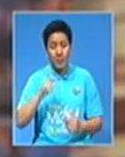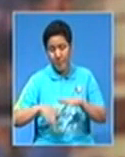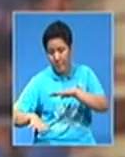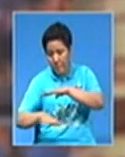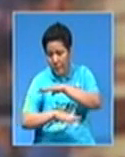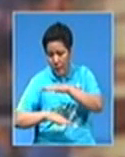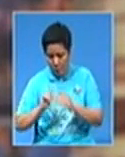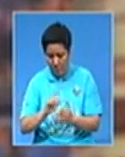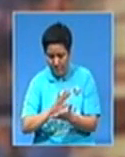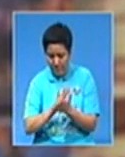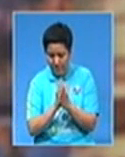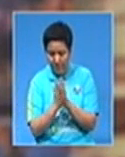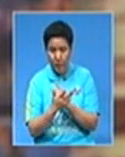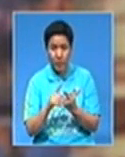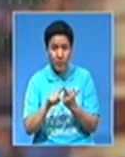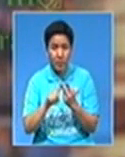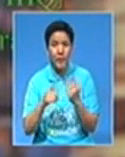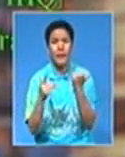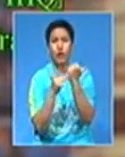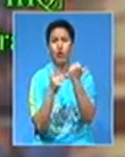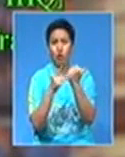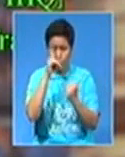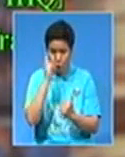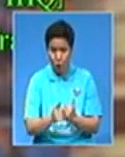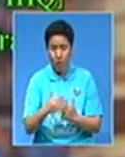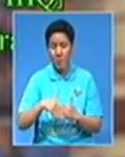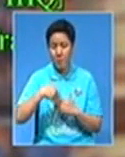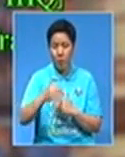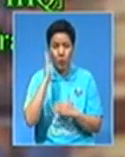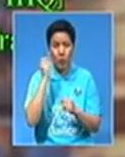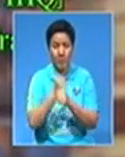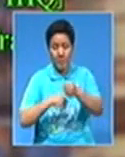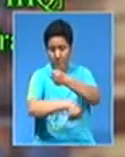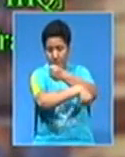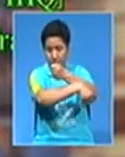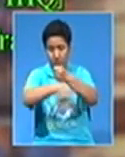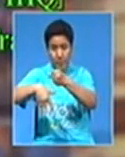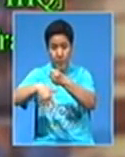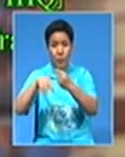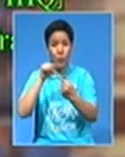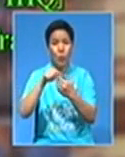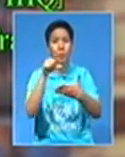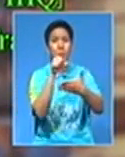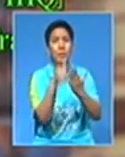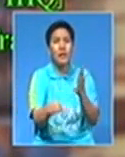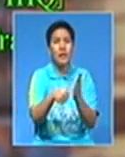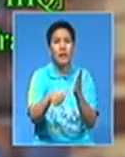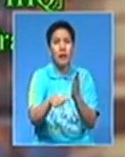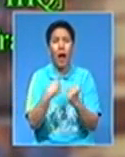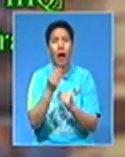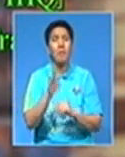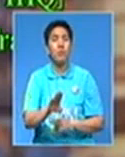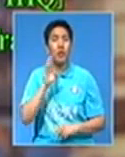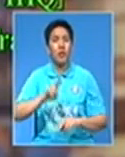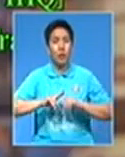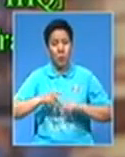านและเทคโนโลยีสารสนเทศเรื่องต่อไปการปรับโครงสร้างและมาตรการทางภาษีเพื่อจะจูงใจให้ภาคเอ